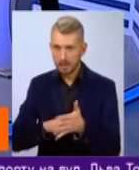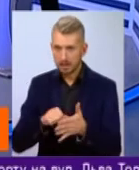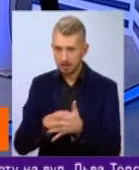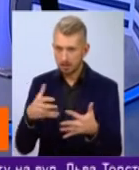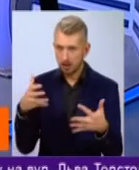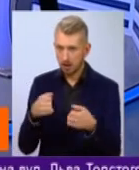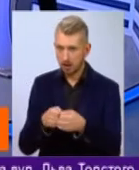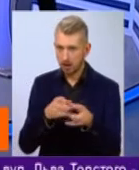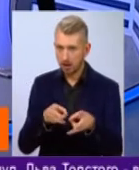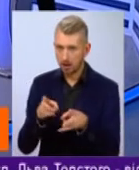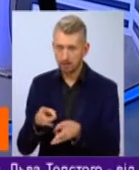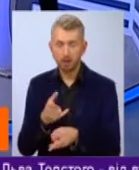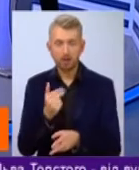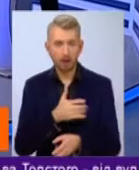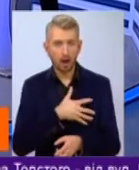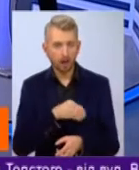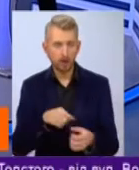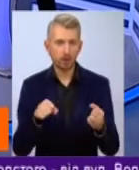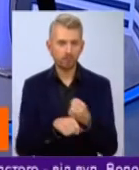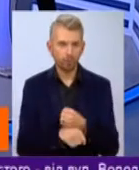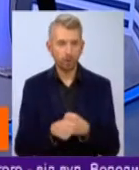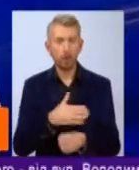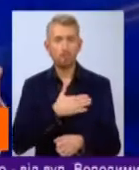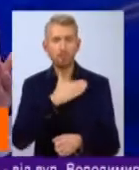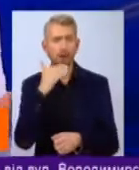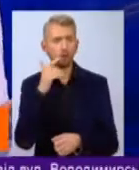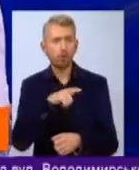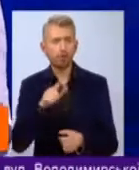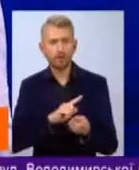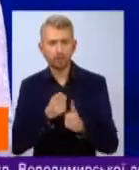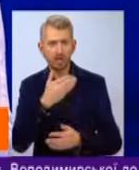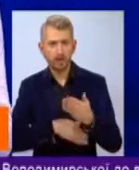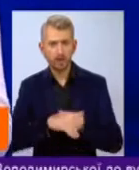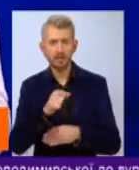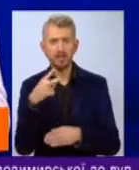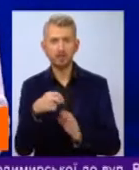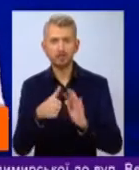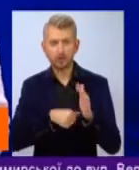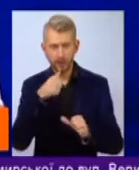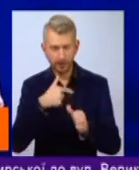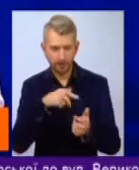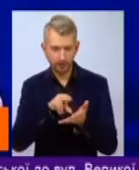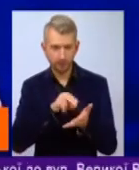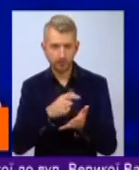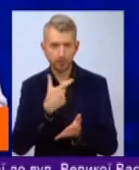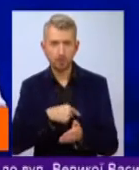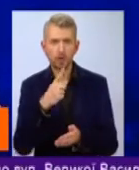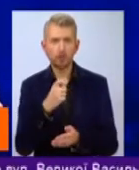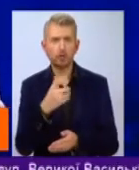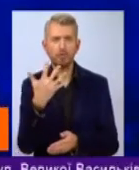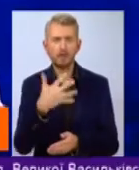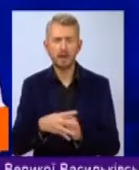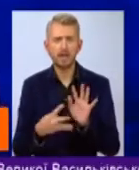гине на дорозі. Да, гине та травмується. В нас ще багато людей стають інвалідами. У нас за 2016 рік, я собі виписала,